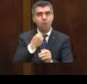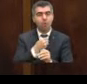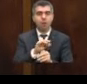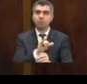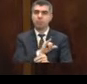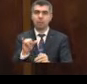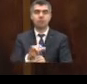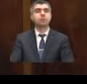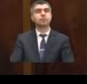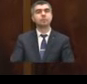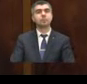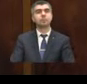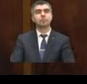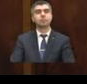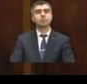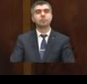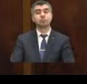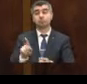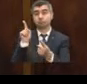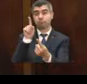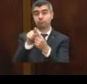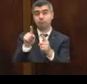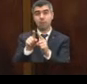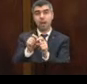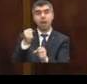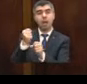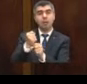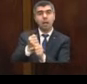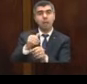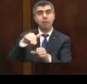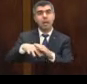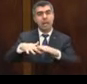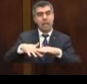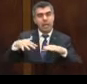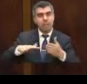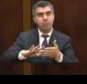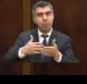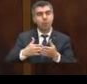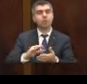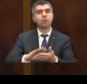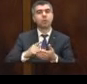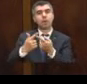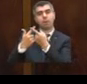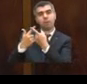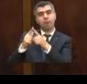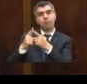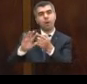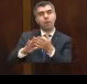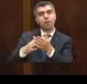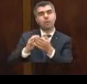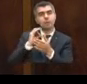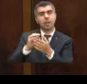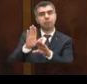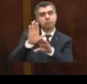لغيرها، استهداف العمل السياسي والحزبي واشترار بعض الأطراف والأوساط الدعوة